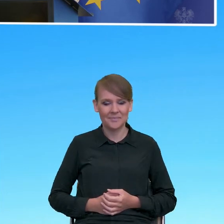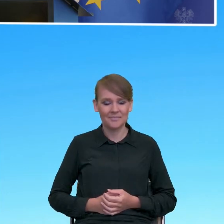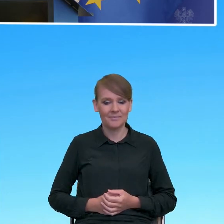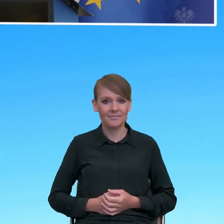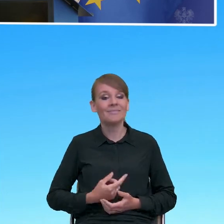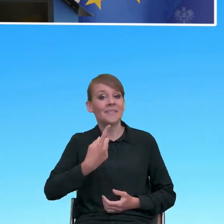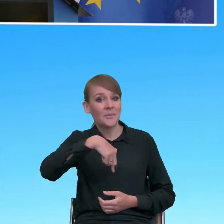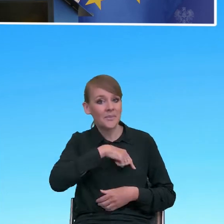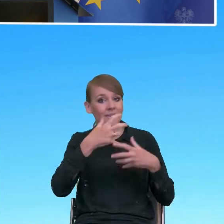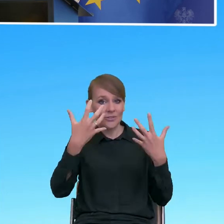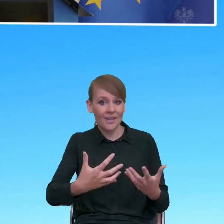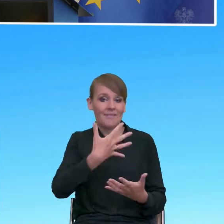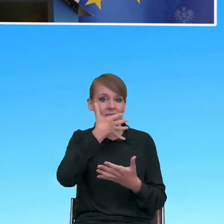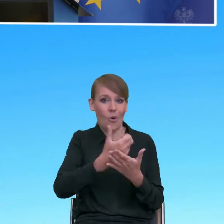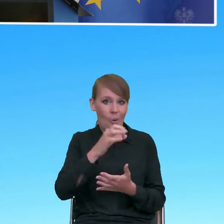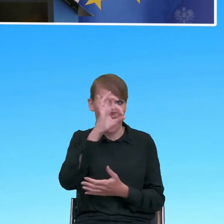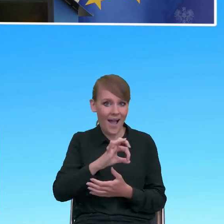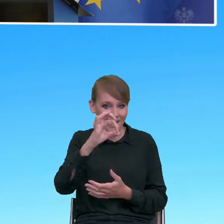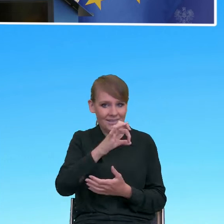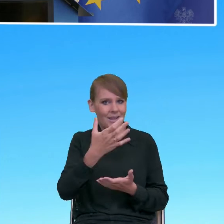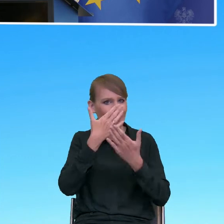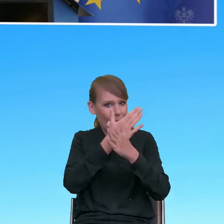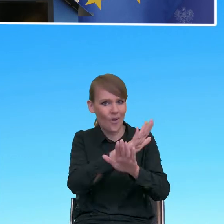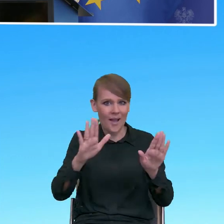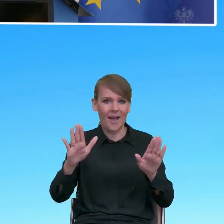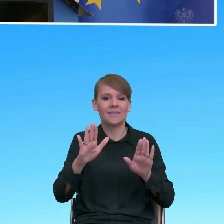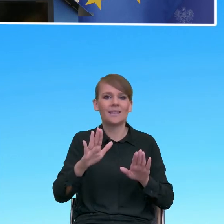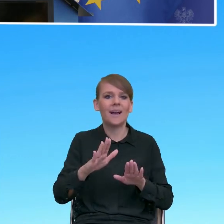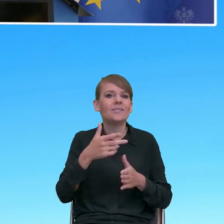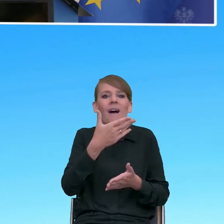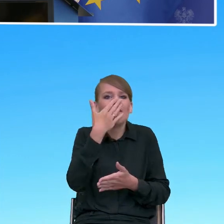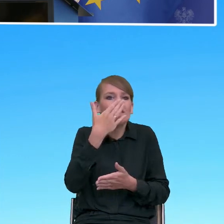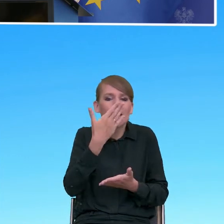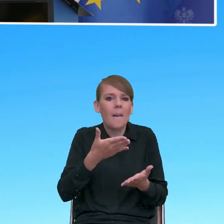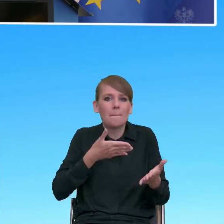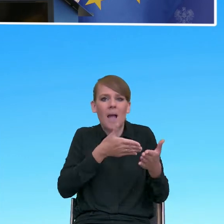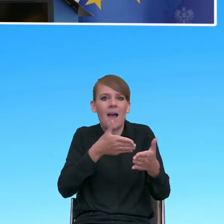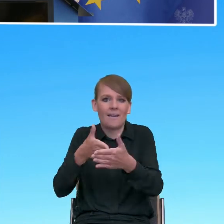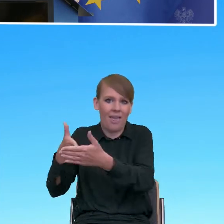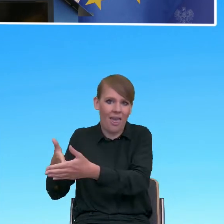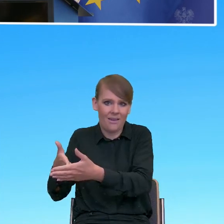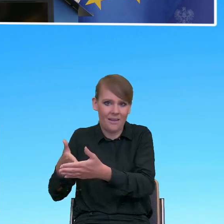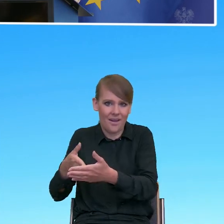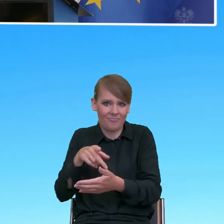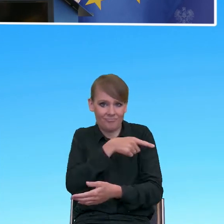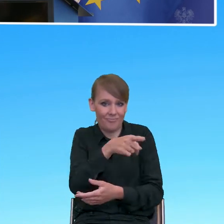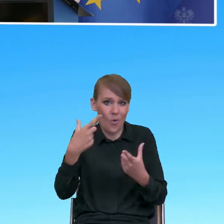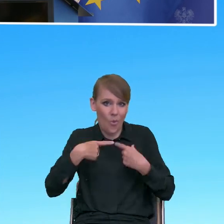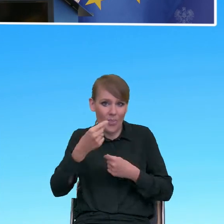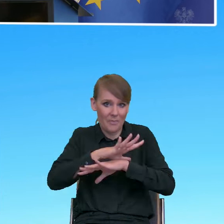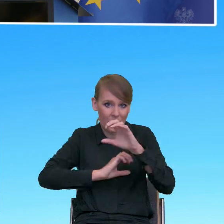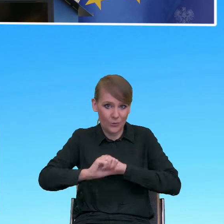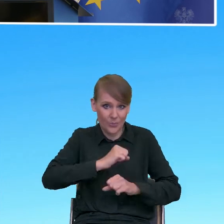Chcieliśmy wykorzystać okazję, żeby pokazać, z jakimi barierami mogą spotykać się osoby z